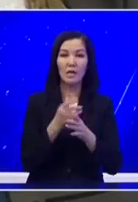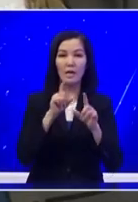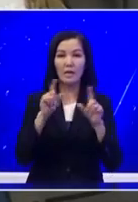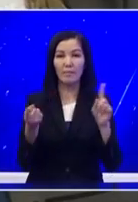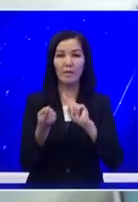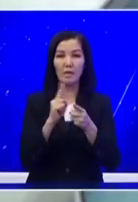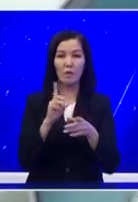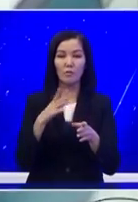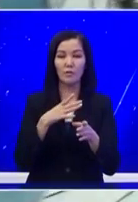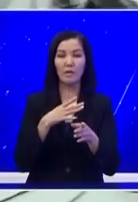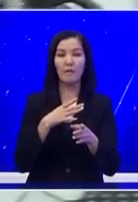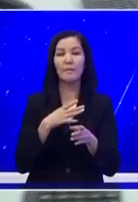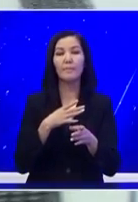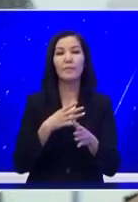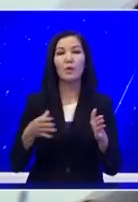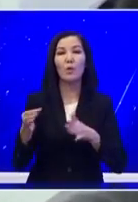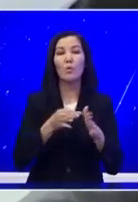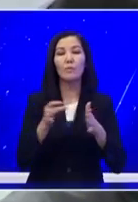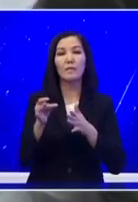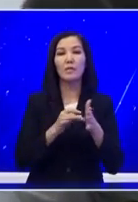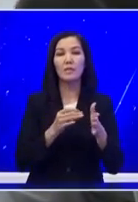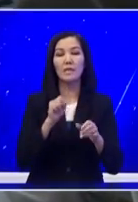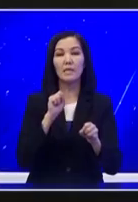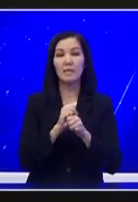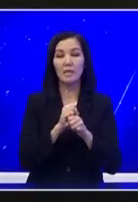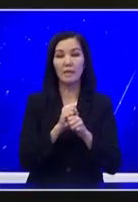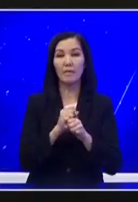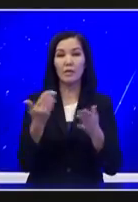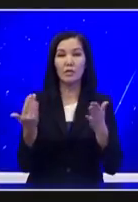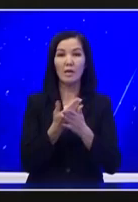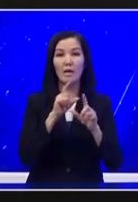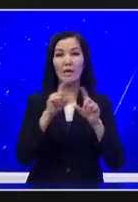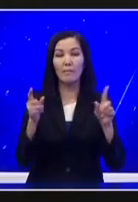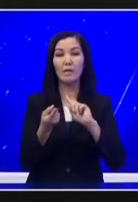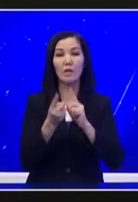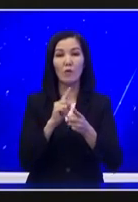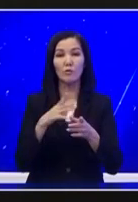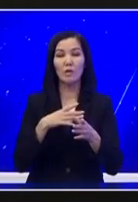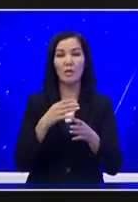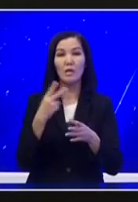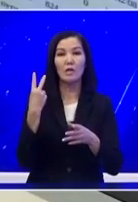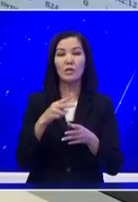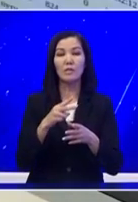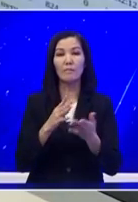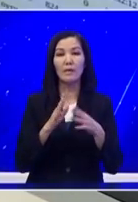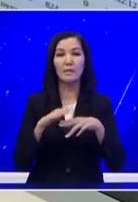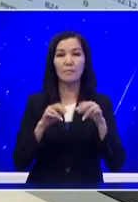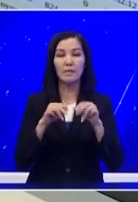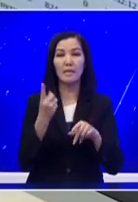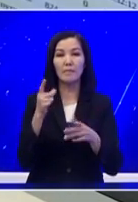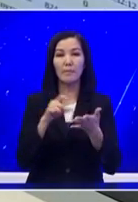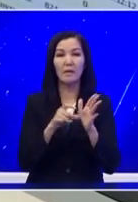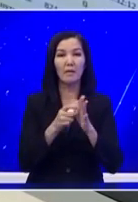көшіп отырмыз. Атап өтерлігі, облыстағы жедел жәрдем станциясы қазір жаңа ғимаратқа көшкен. Бұрынғыдай 20 шақты маман бір